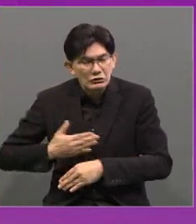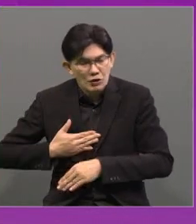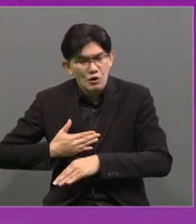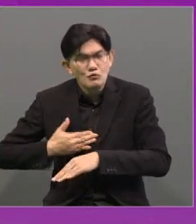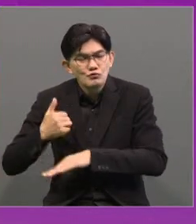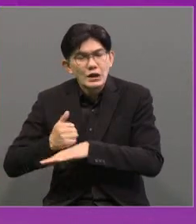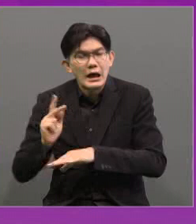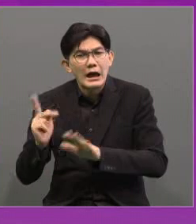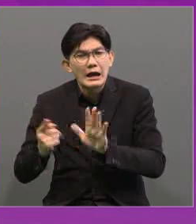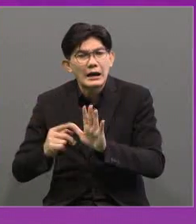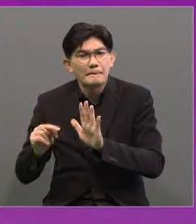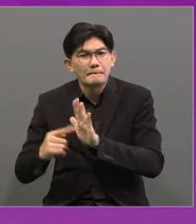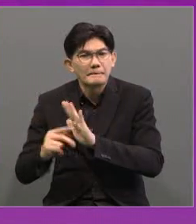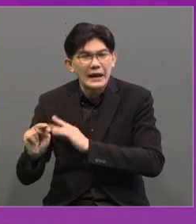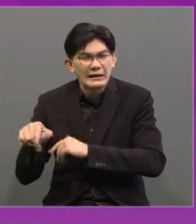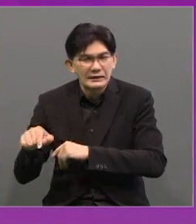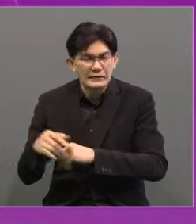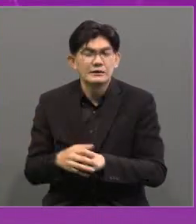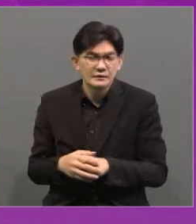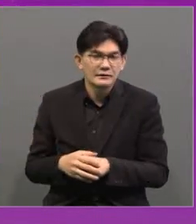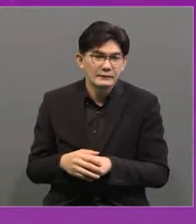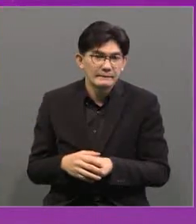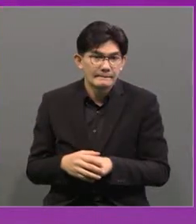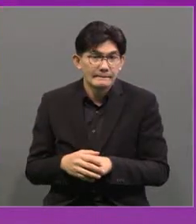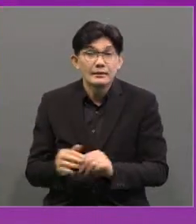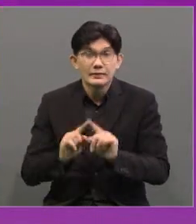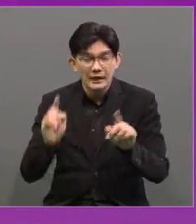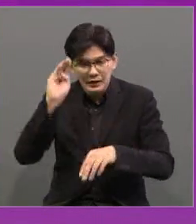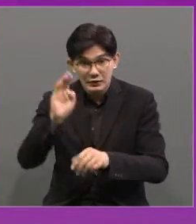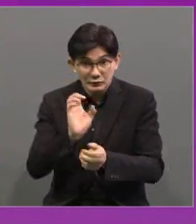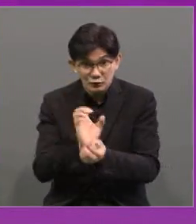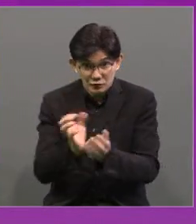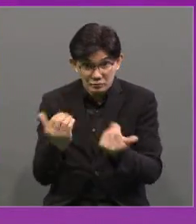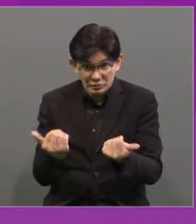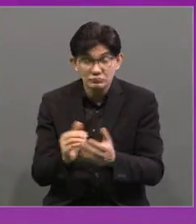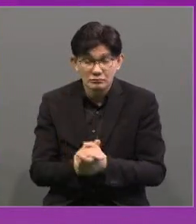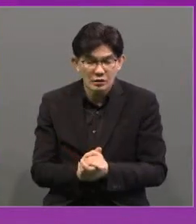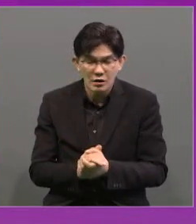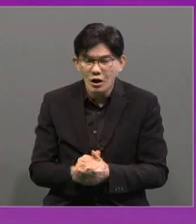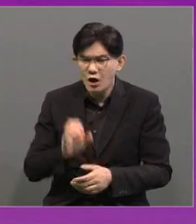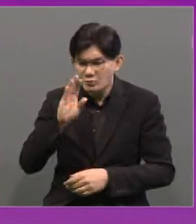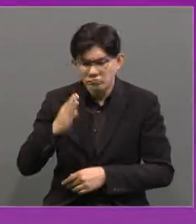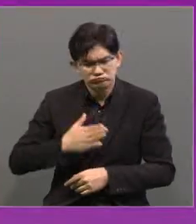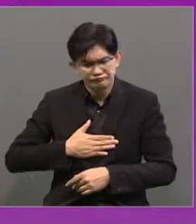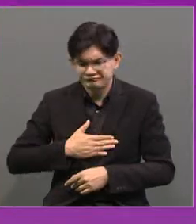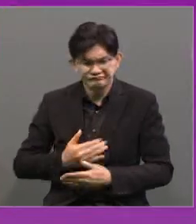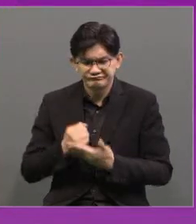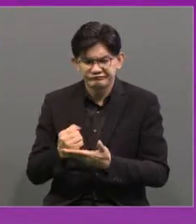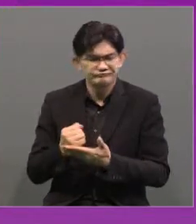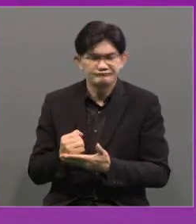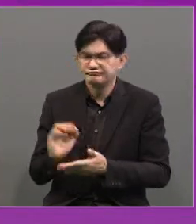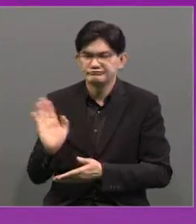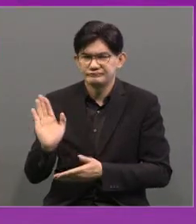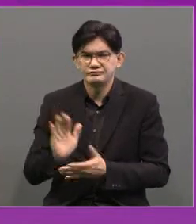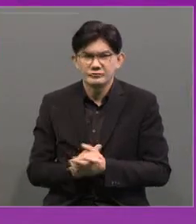เป็นพรรคพวกของกำนัน เป็นเด็กกำนันน่ะน ะพูดกันอย่างนี้เนี่ยนะคะแต่ปรากฏว่าตำรวจท่านเนี้ยท่านที่เสียชีวิตบอกว่าคงไม่สามารถที่จะช่วย